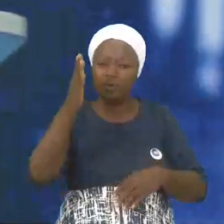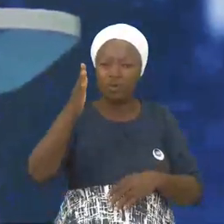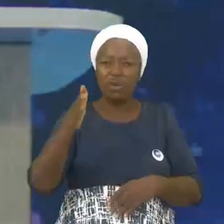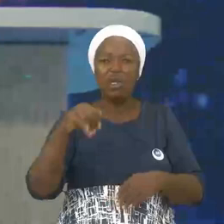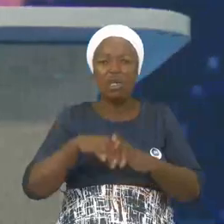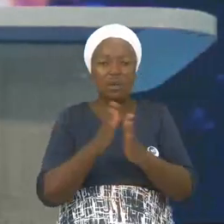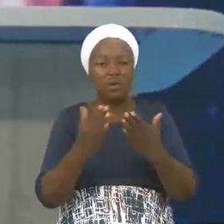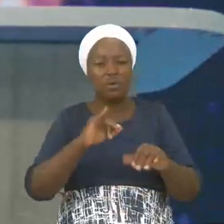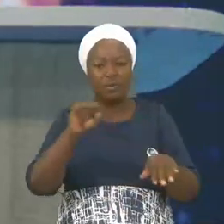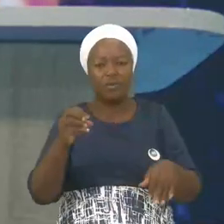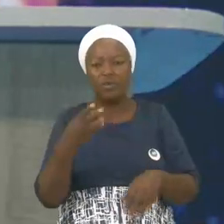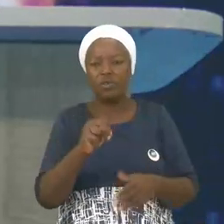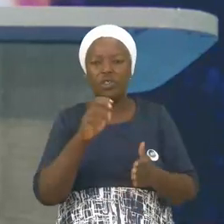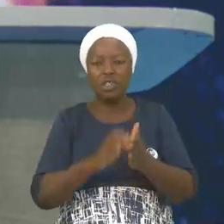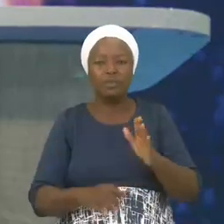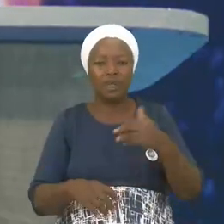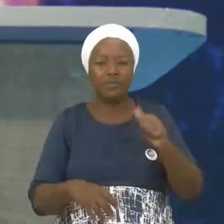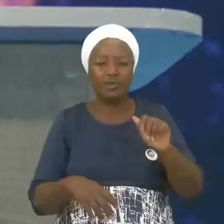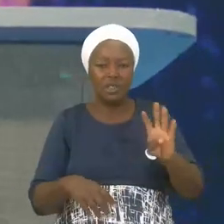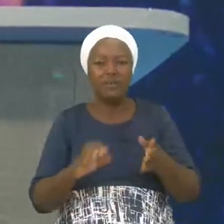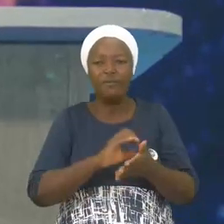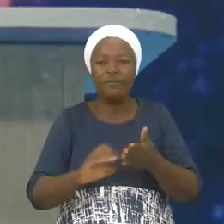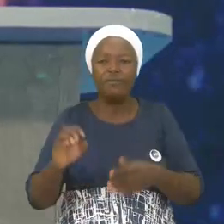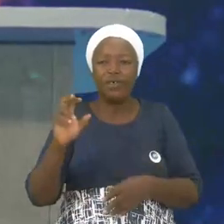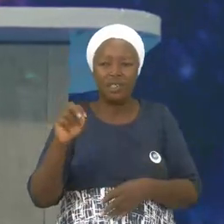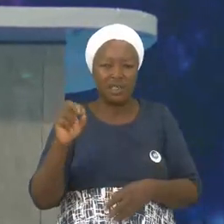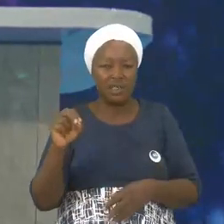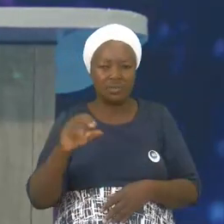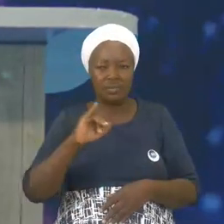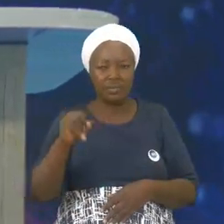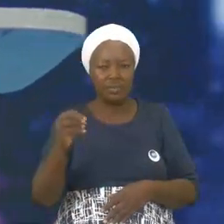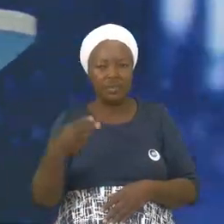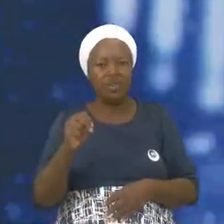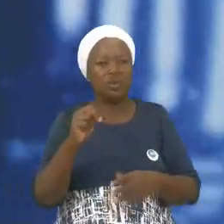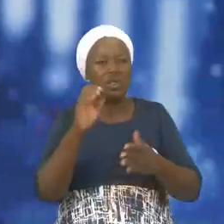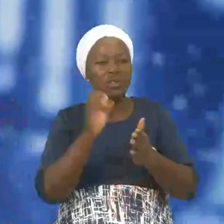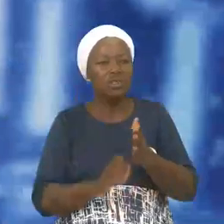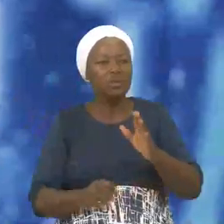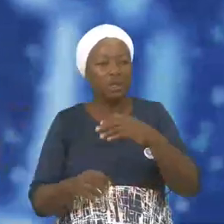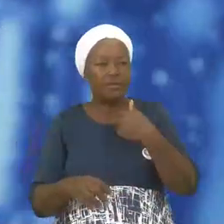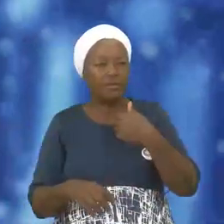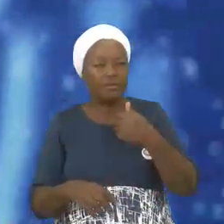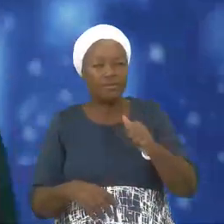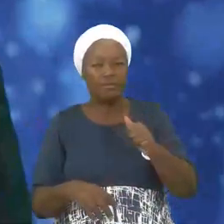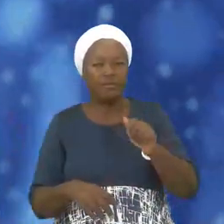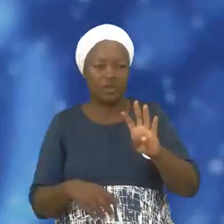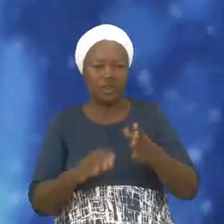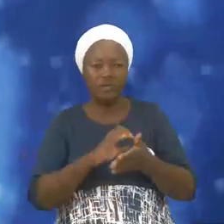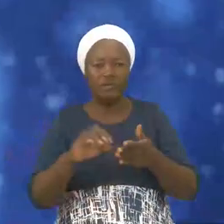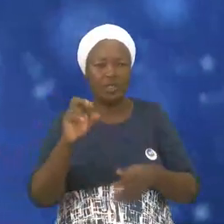qu'il fera encore dans l'avenir, en Jean au chapitre 14, voyons le verset 30.